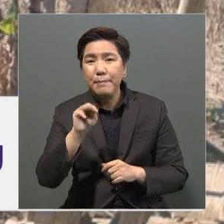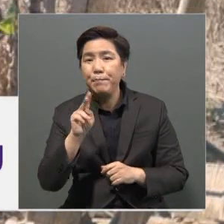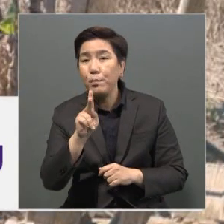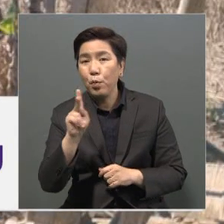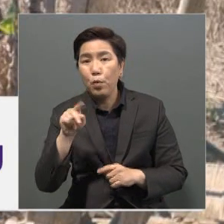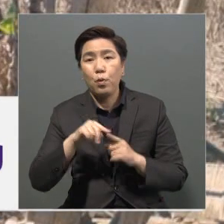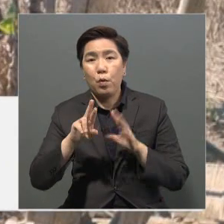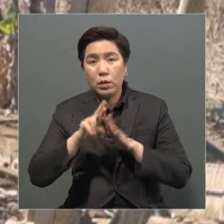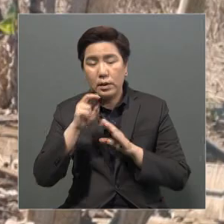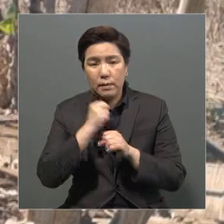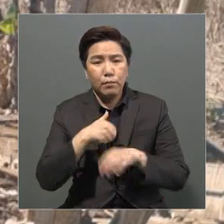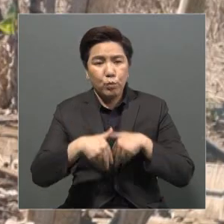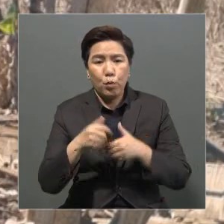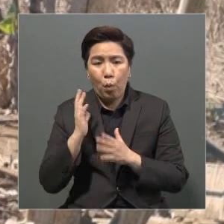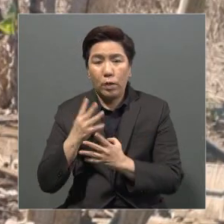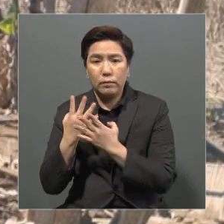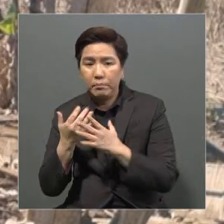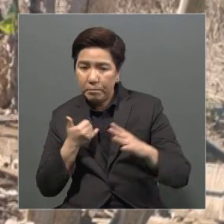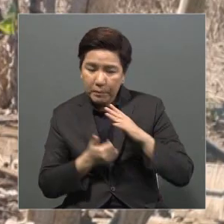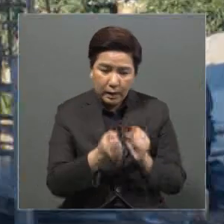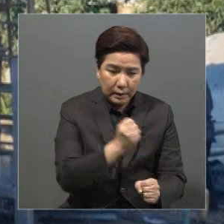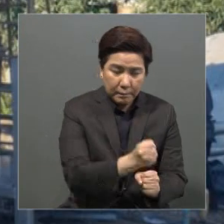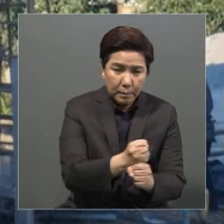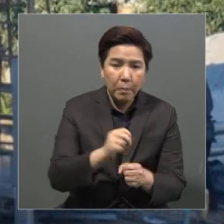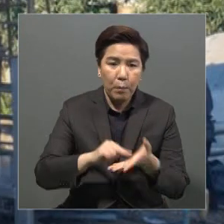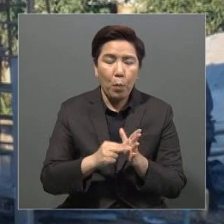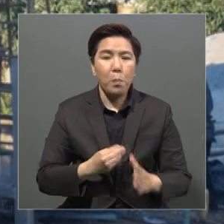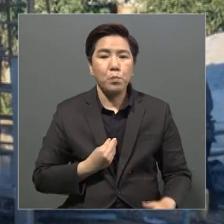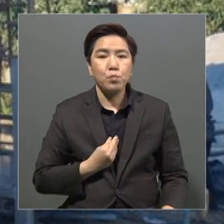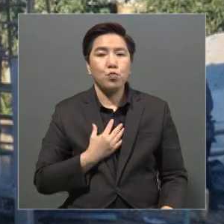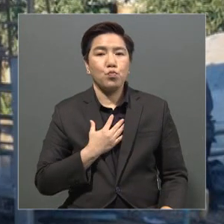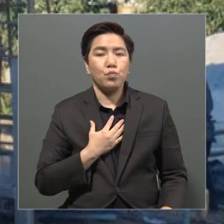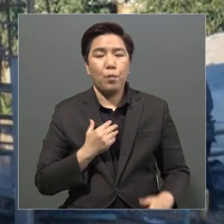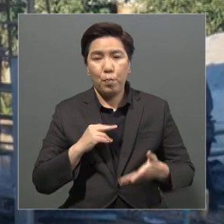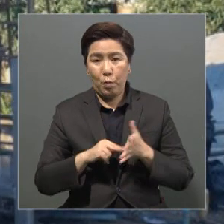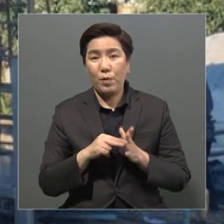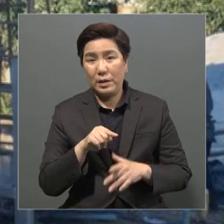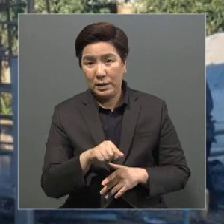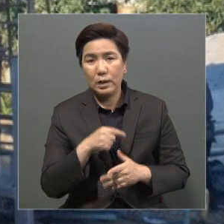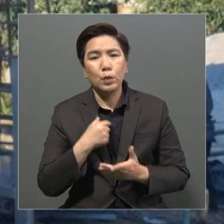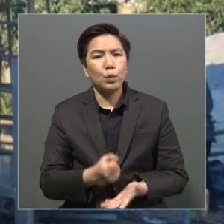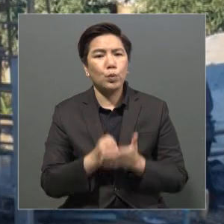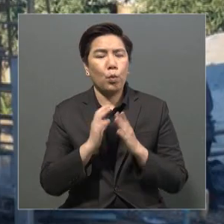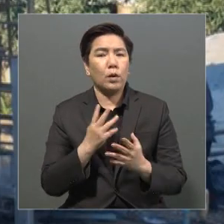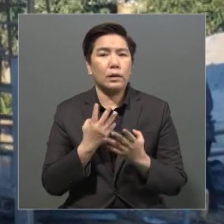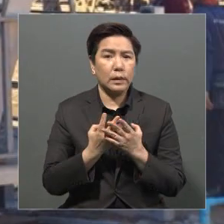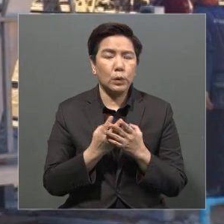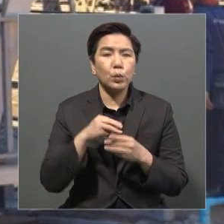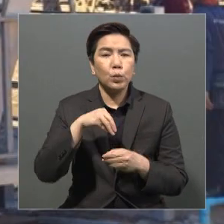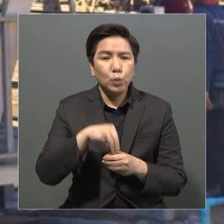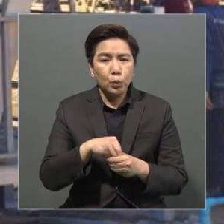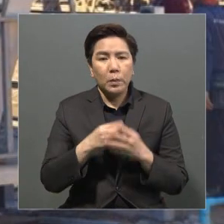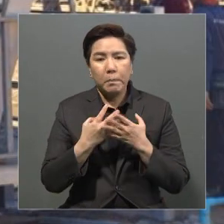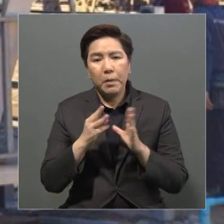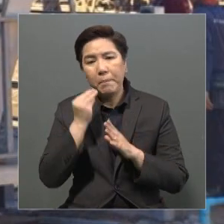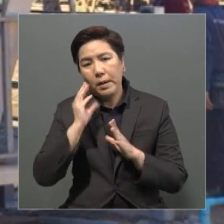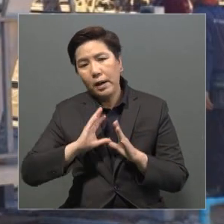การออกทำงานเพื่อสาธารณประโยชน์ของผู้ต้องขังนะครับก็ถือว่าเป็นความภาคภูมิใจนะและสิ่งเหล่านี้ก็จะทำให้ตัวของผู้ต้องขังเองเนี่ยได้มี